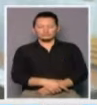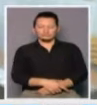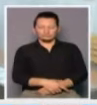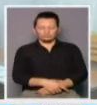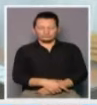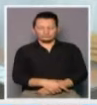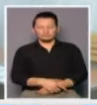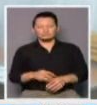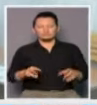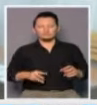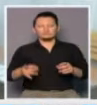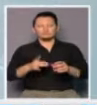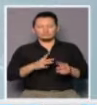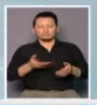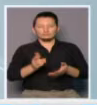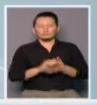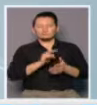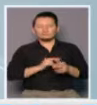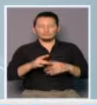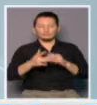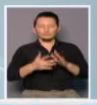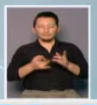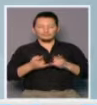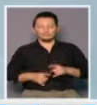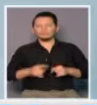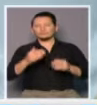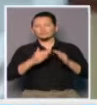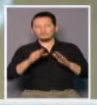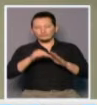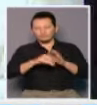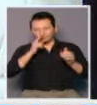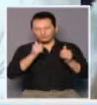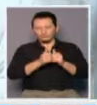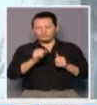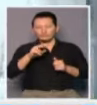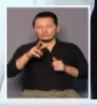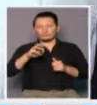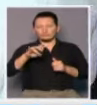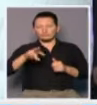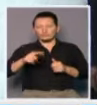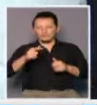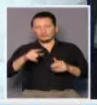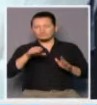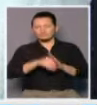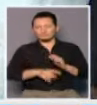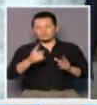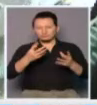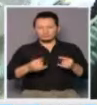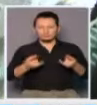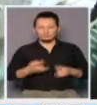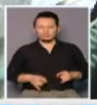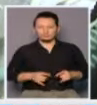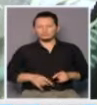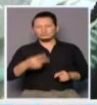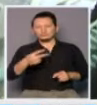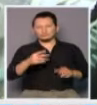Также аким Атырауской области ознакомился с работой городского родильного дома, расположенного в микрорайоне Алмагуль. Сегодня здесь в сутки на свет появляется до